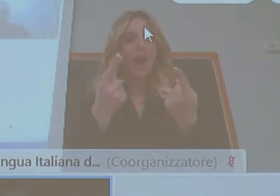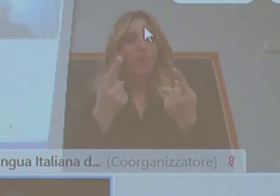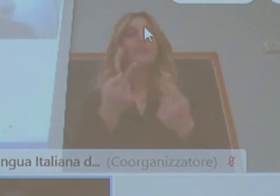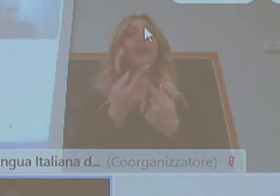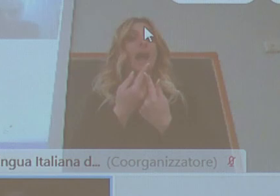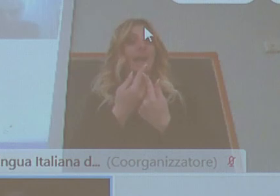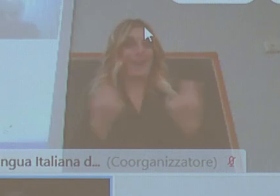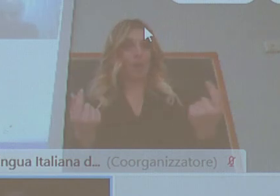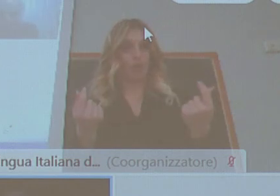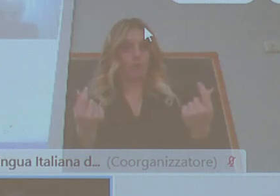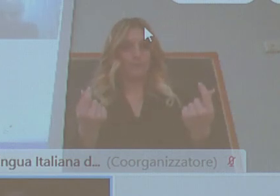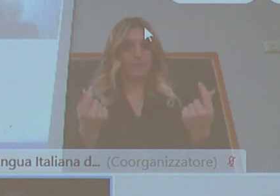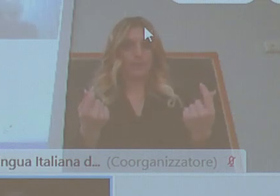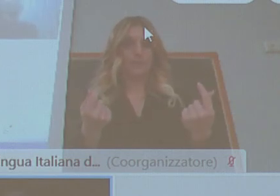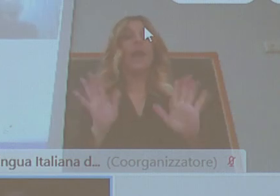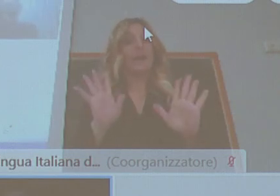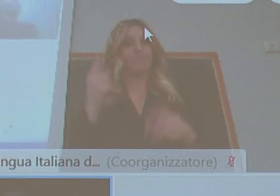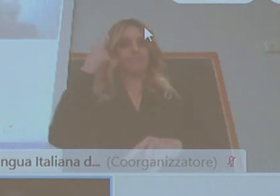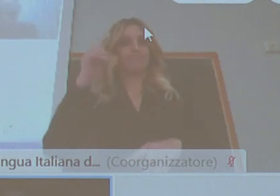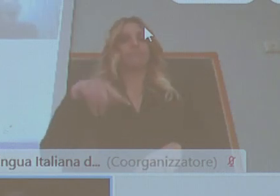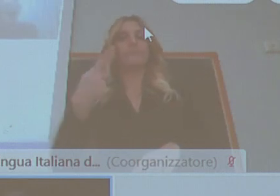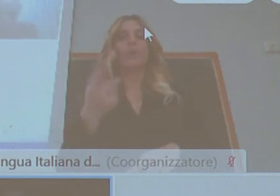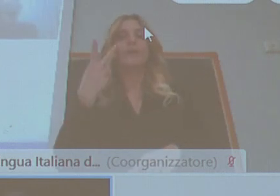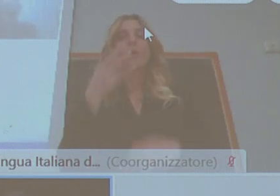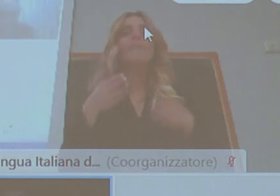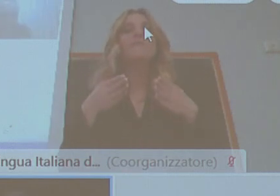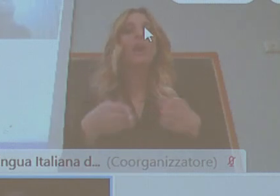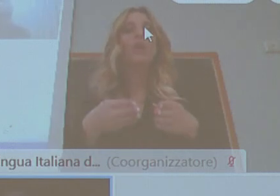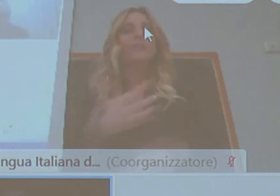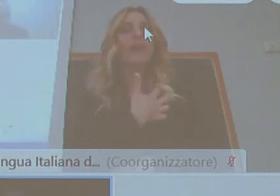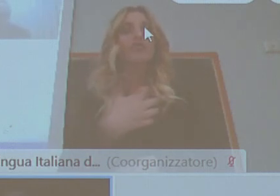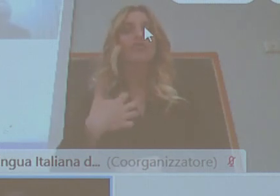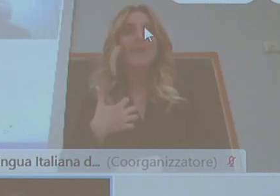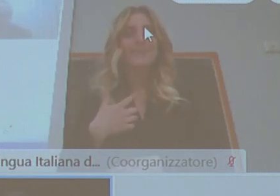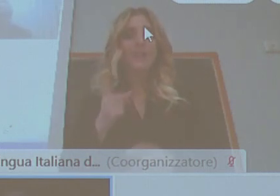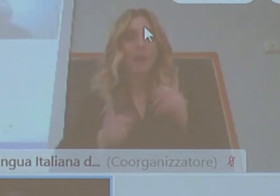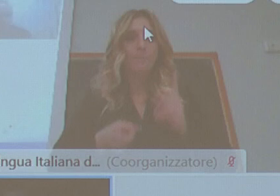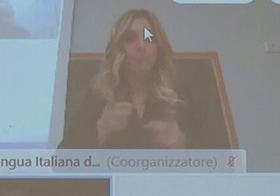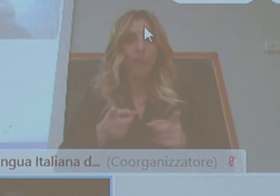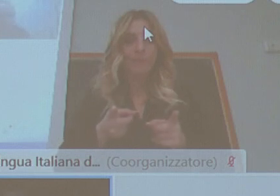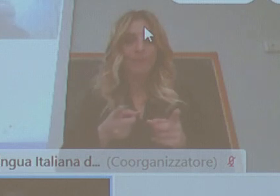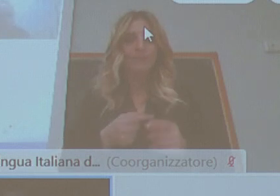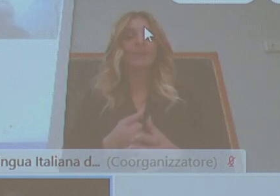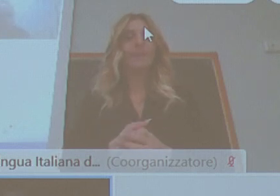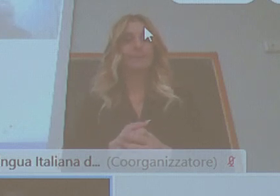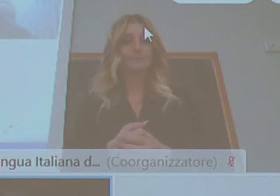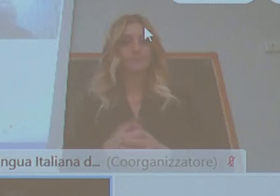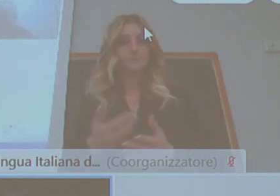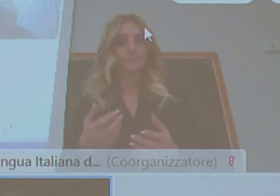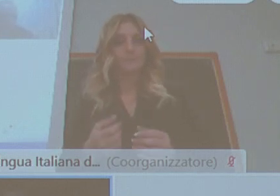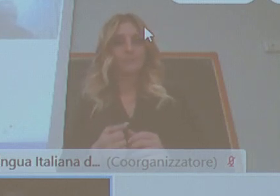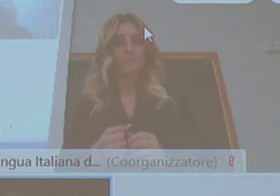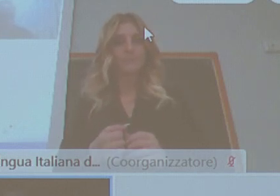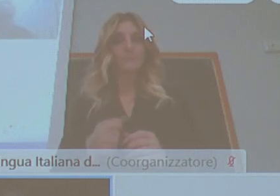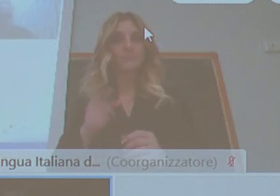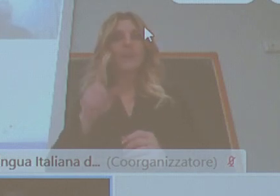economia. Poi soprattutto per la facoltà di scienze politiche, sentendo proprio diciamo anche